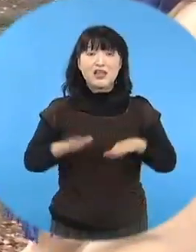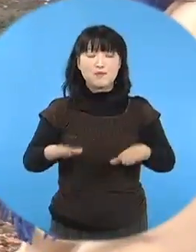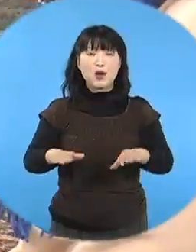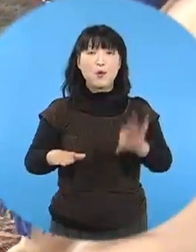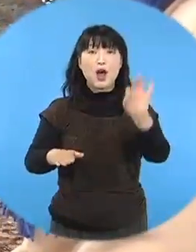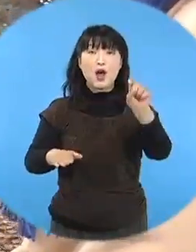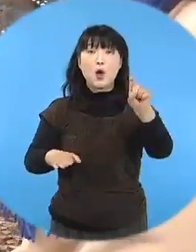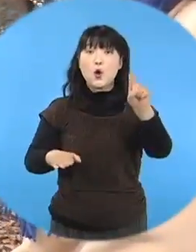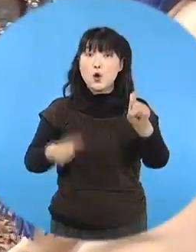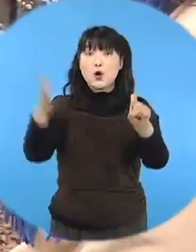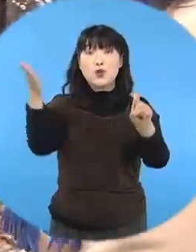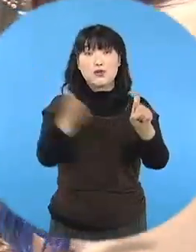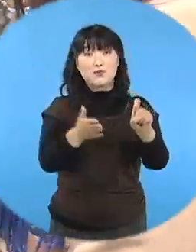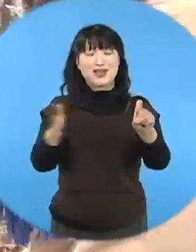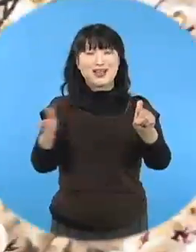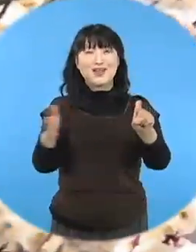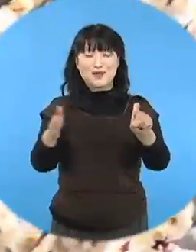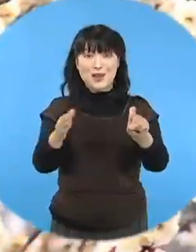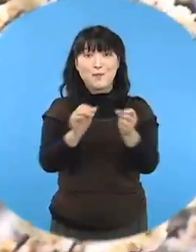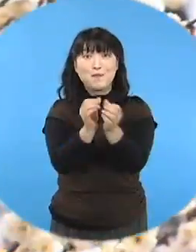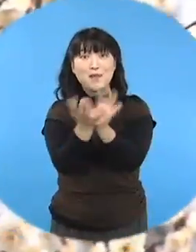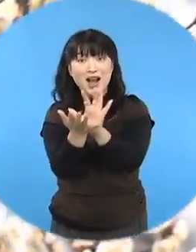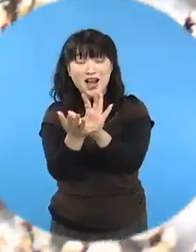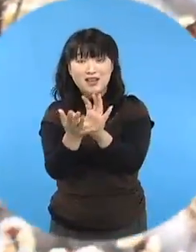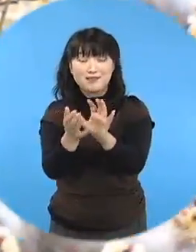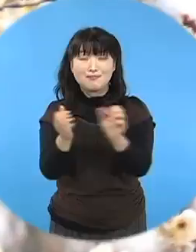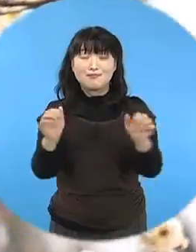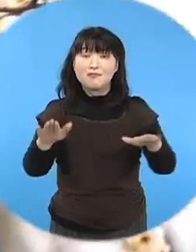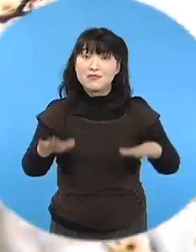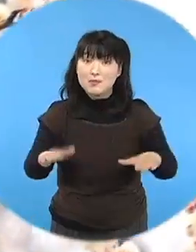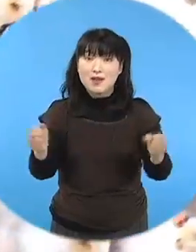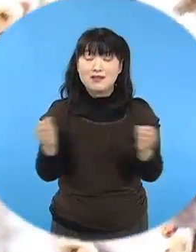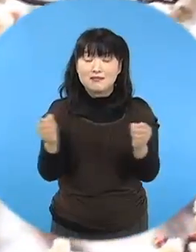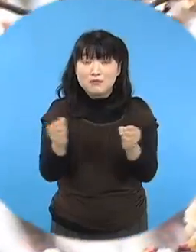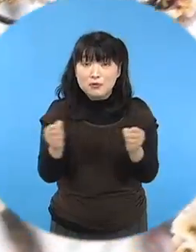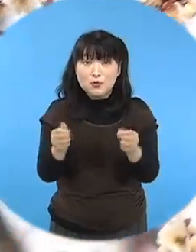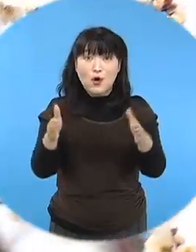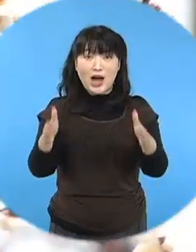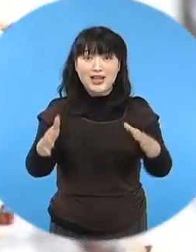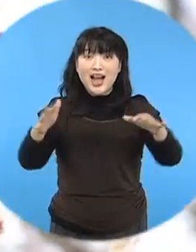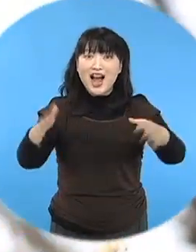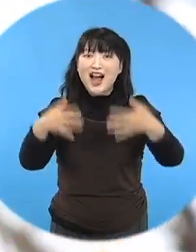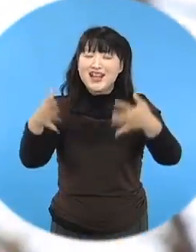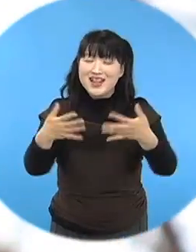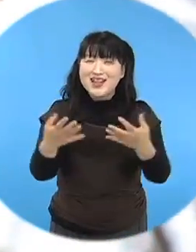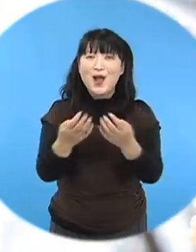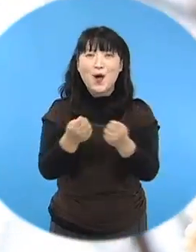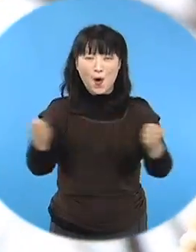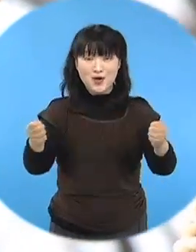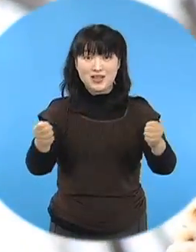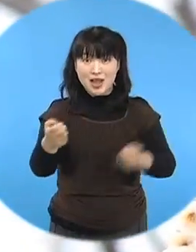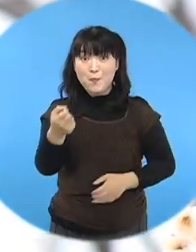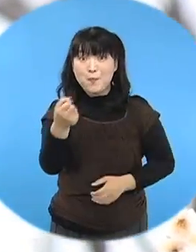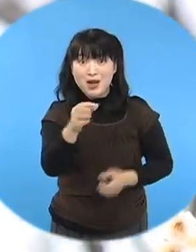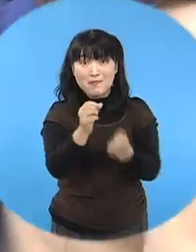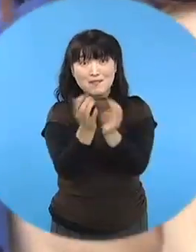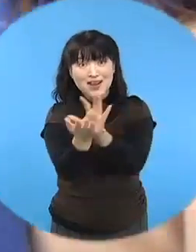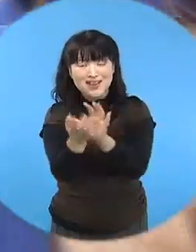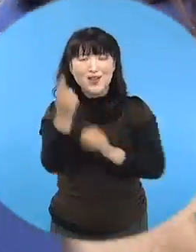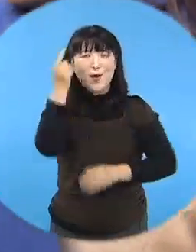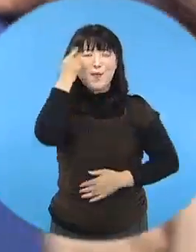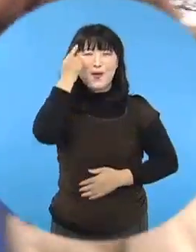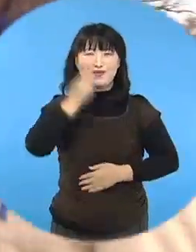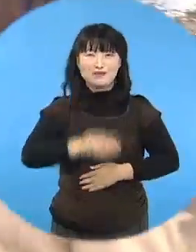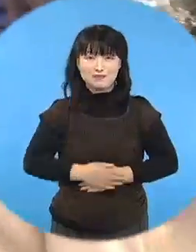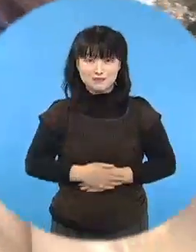らいが咲き始めたところです。暖かい日が続いたので少し早めに咲いてるなと思ってます。 博